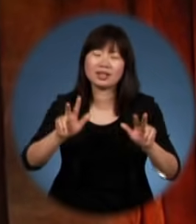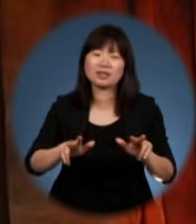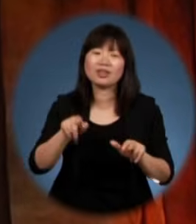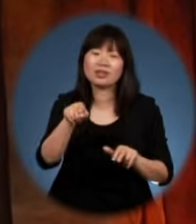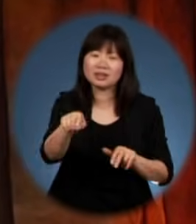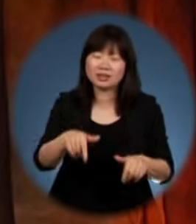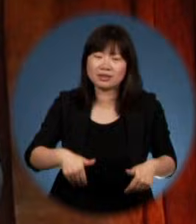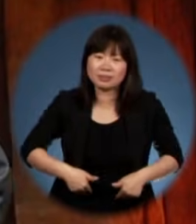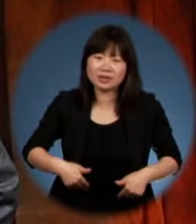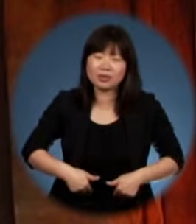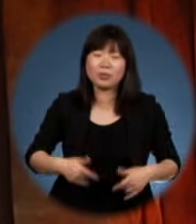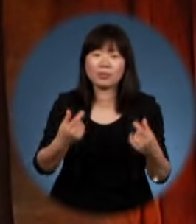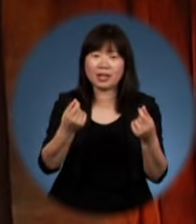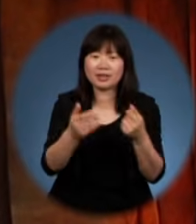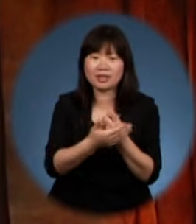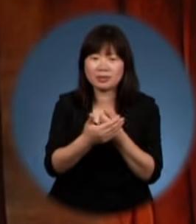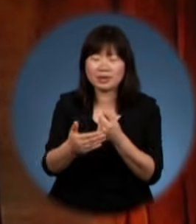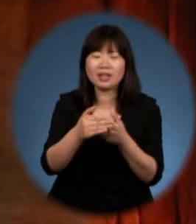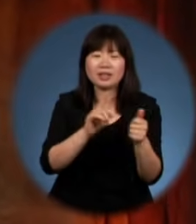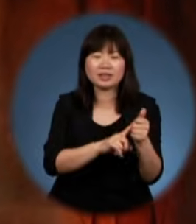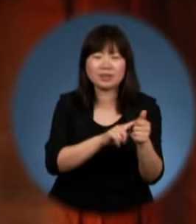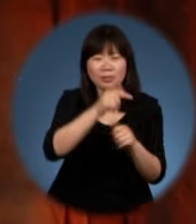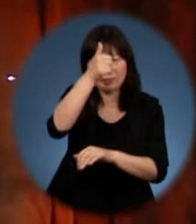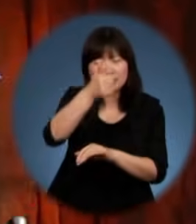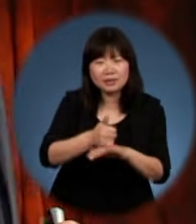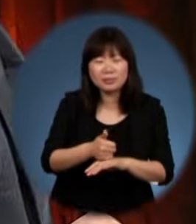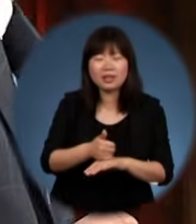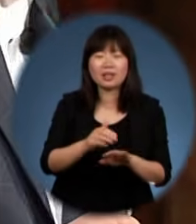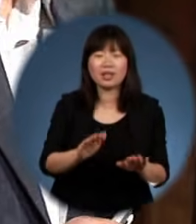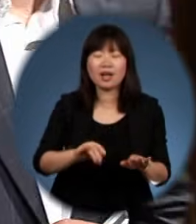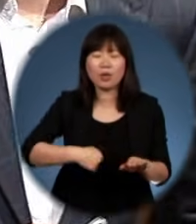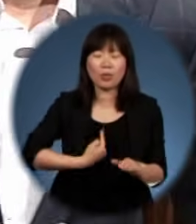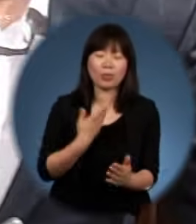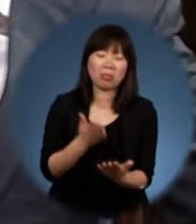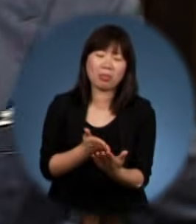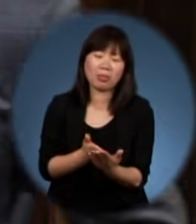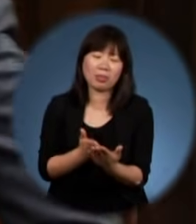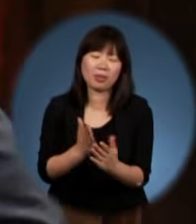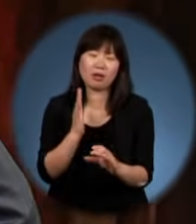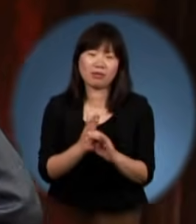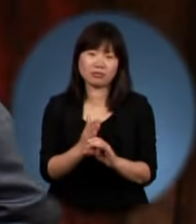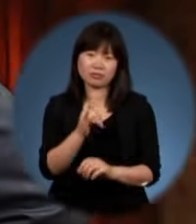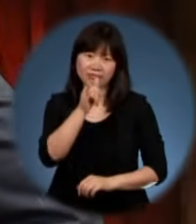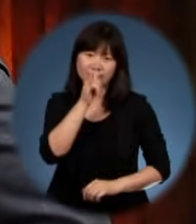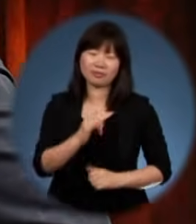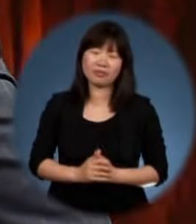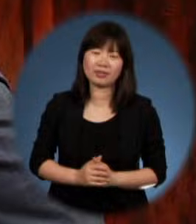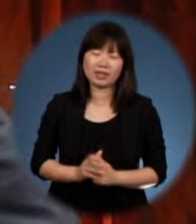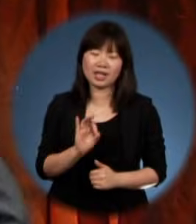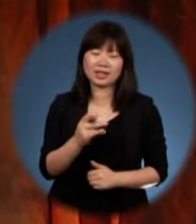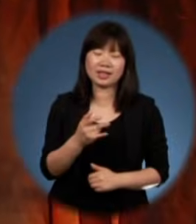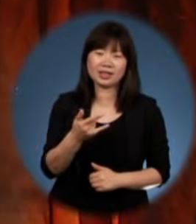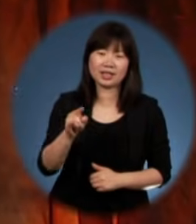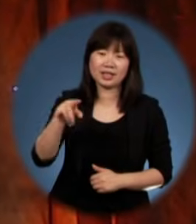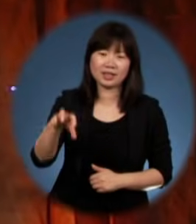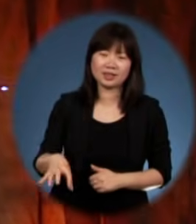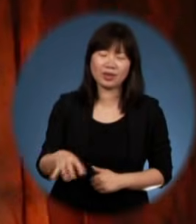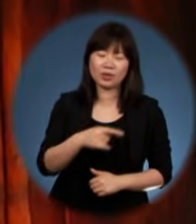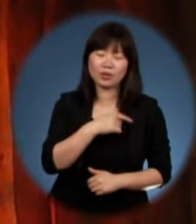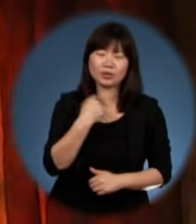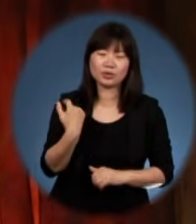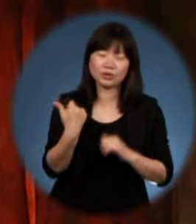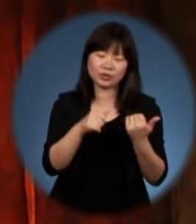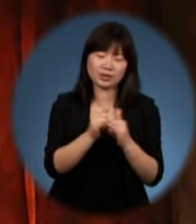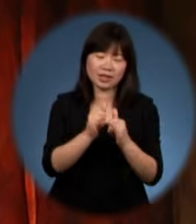필요하다는 것이었습니다 그래서 그런 마지막에 독배를 들면서 앞에 내에서 순교자 의 모습으로